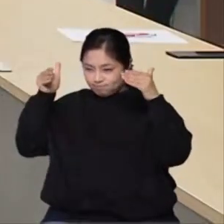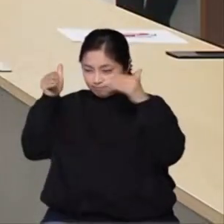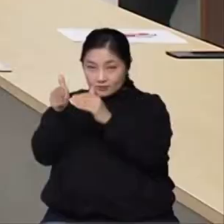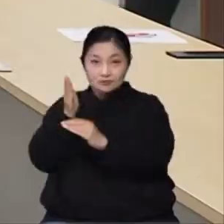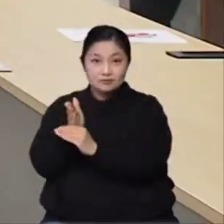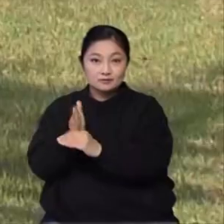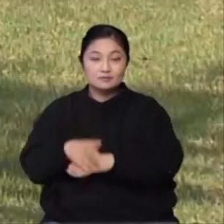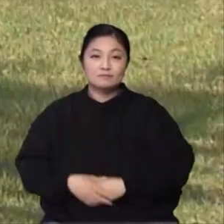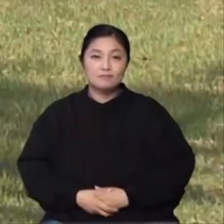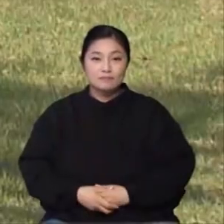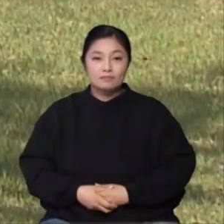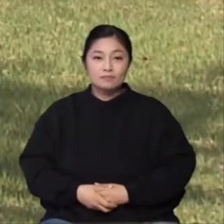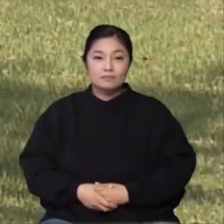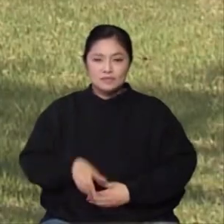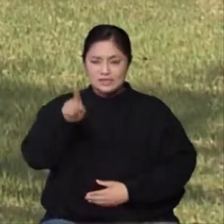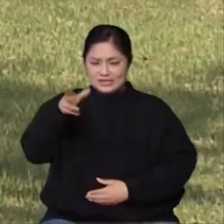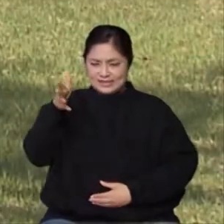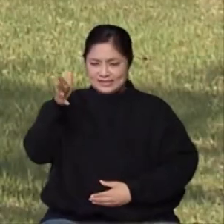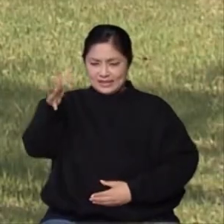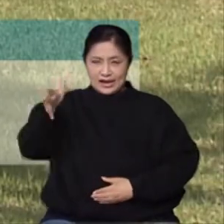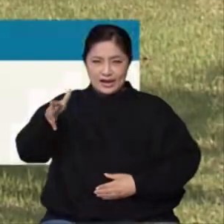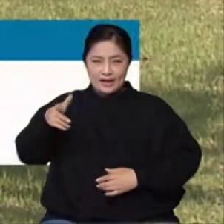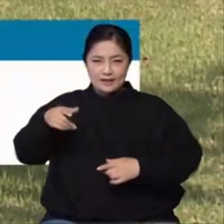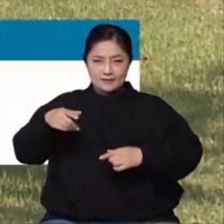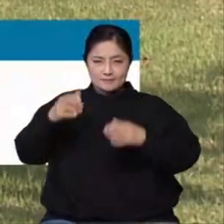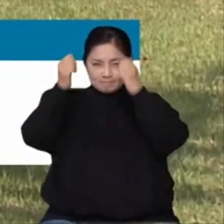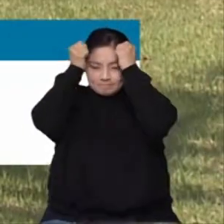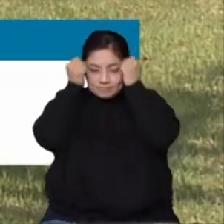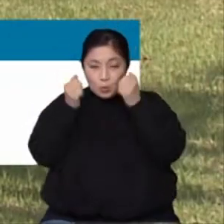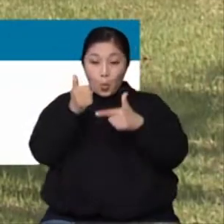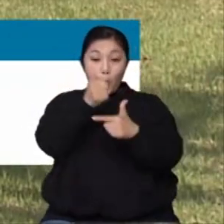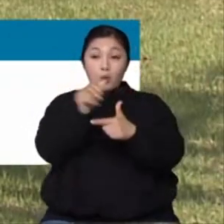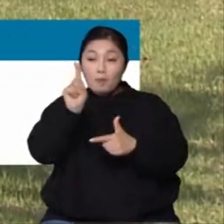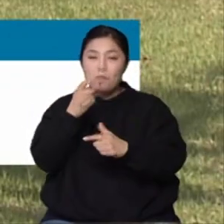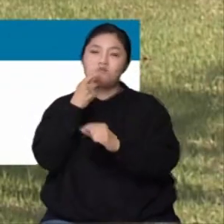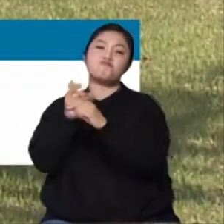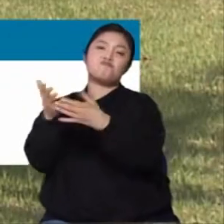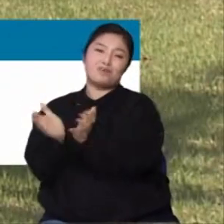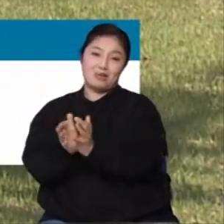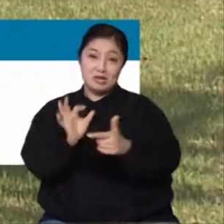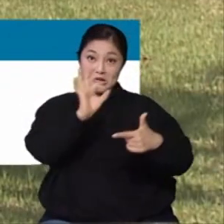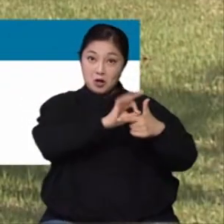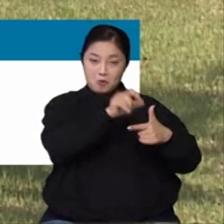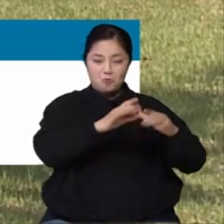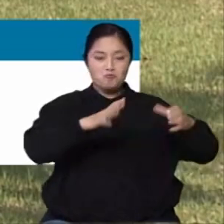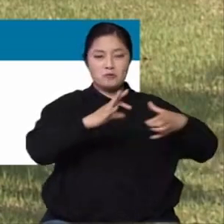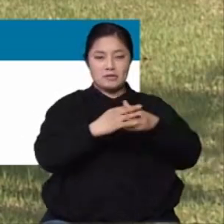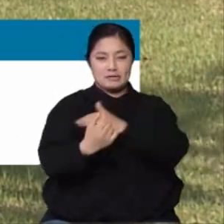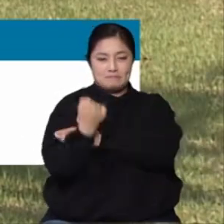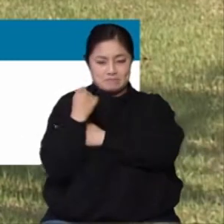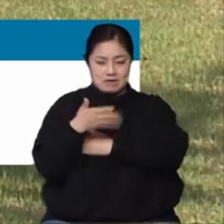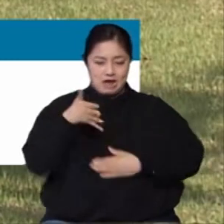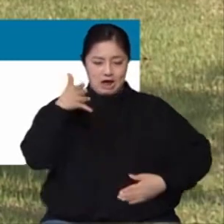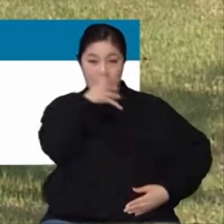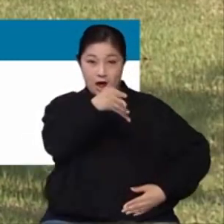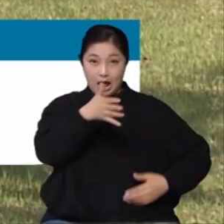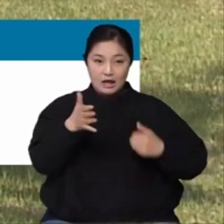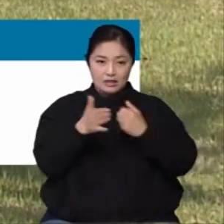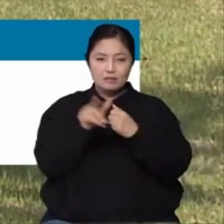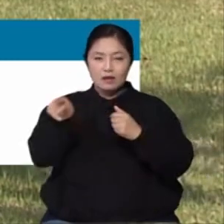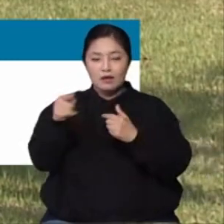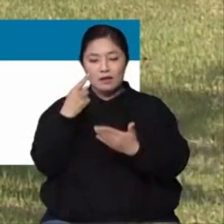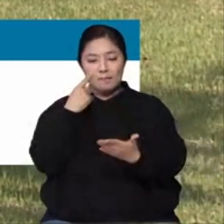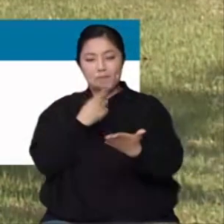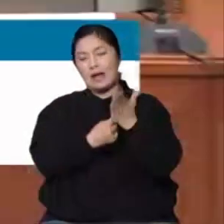있습니다 일당 독점 첫째 그 다음은 민주당 영남은 국민의 힘이 독점을 하다 보니 그런